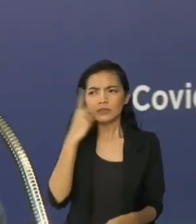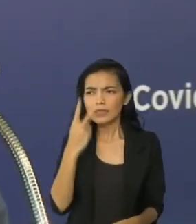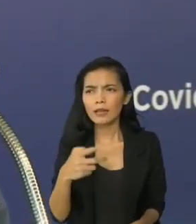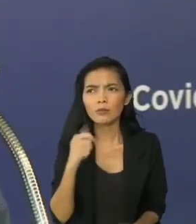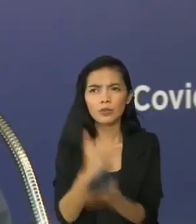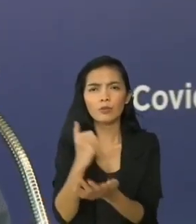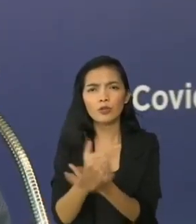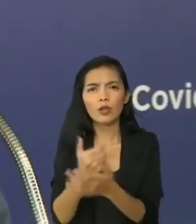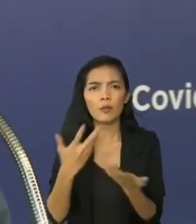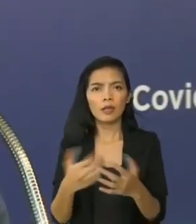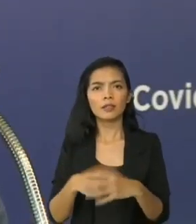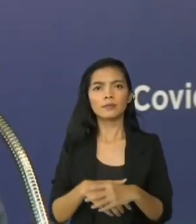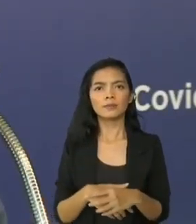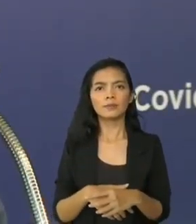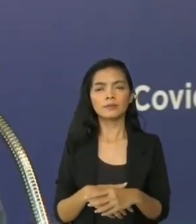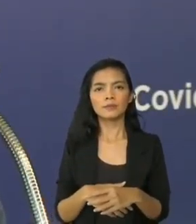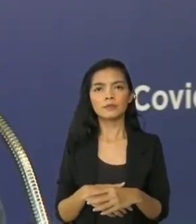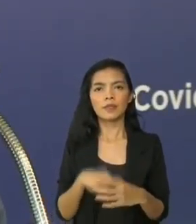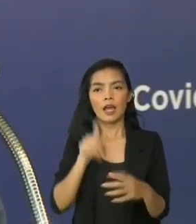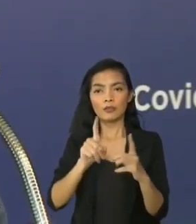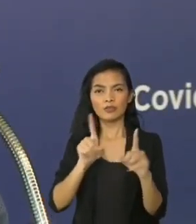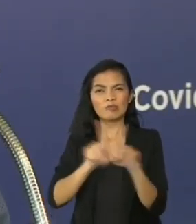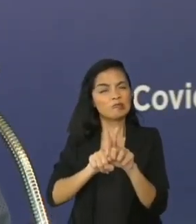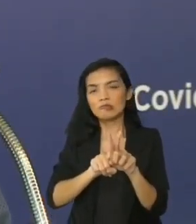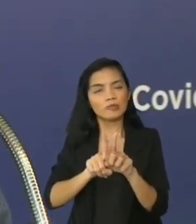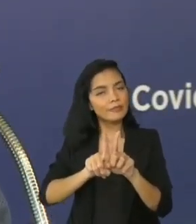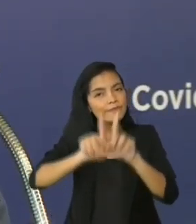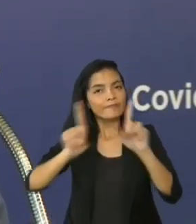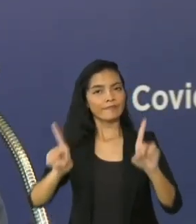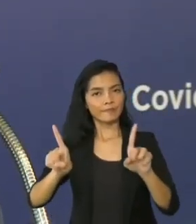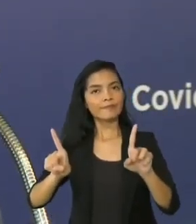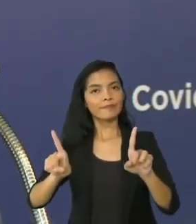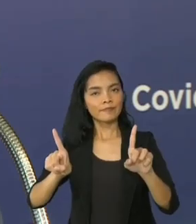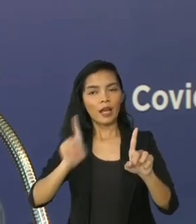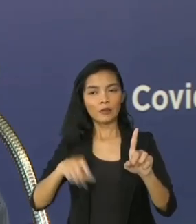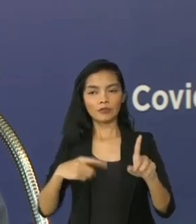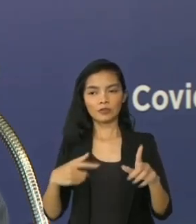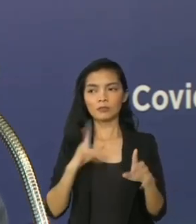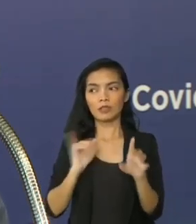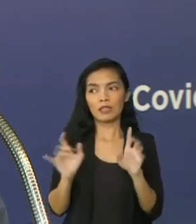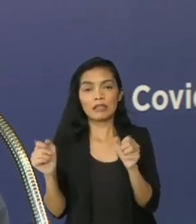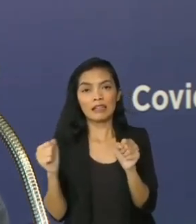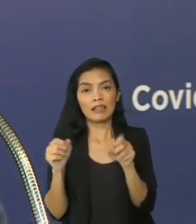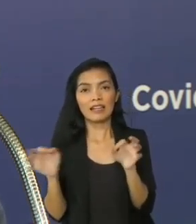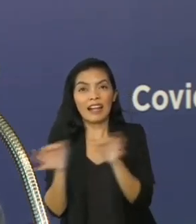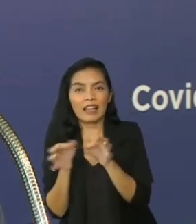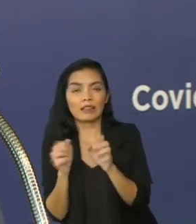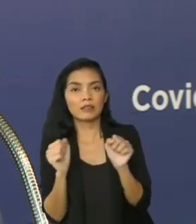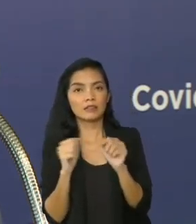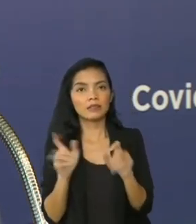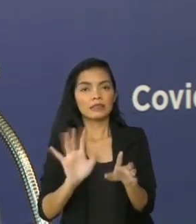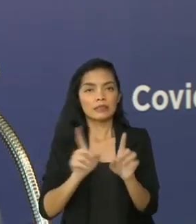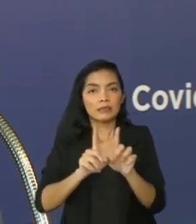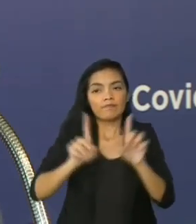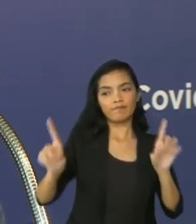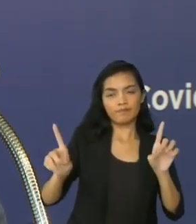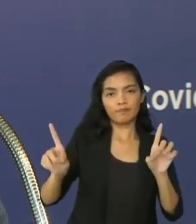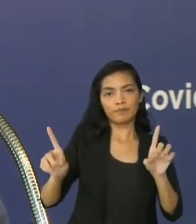adalah sosial dispensing atau psikologis dancing termasuk mobilitas